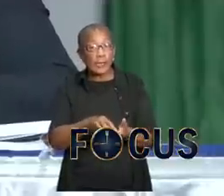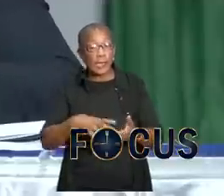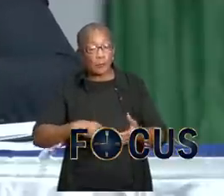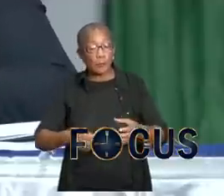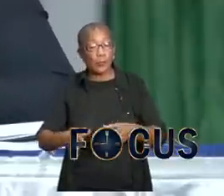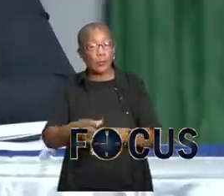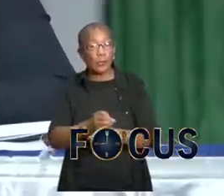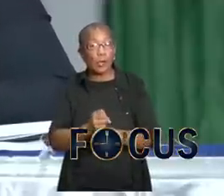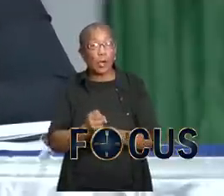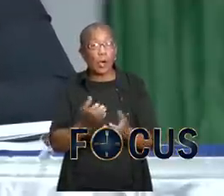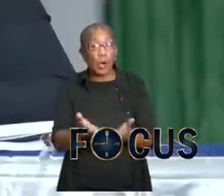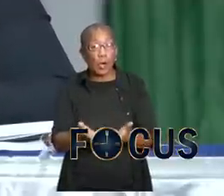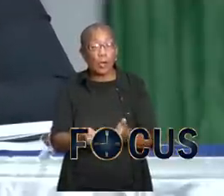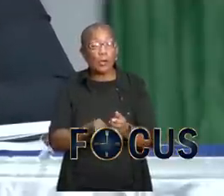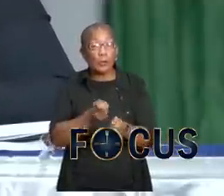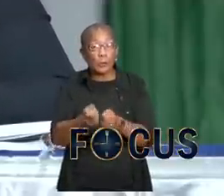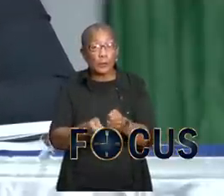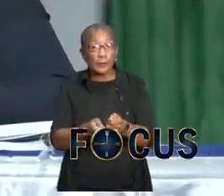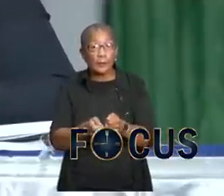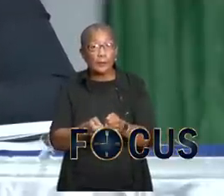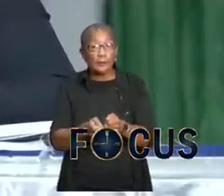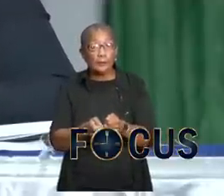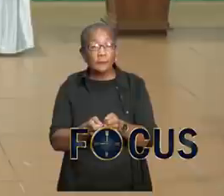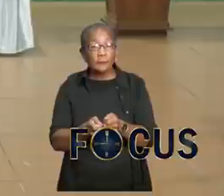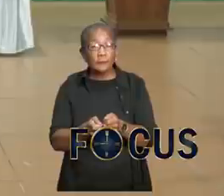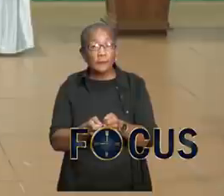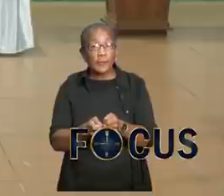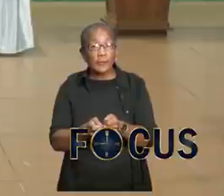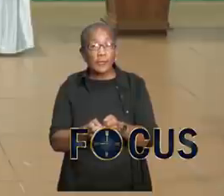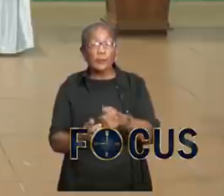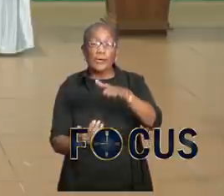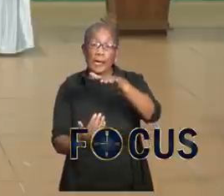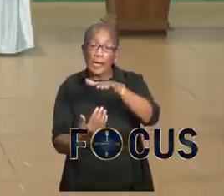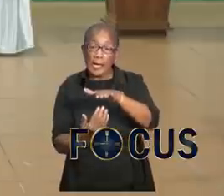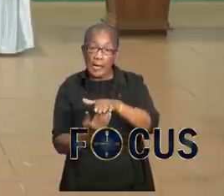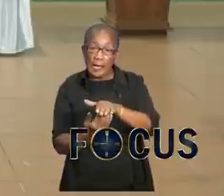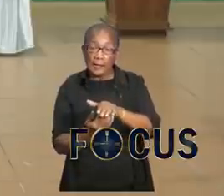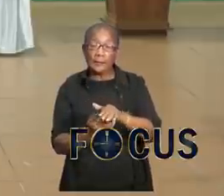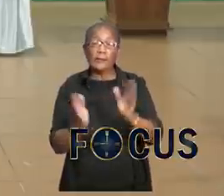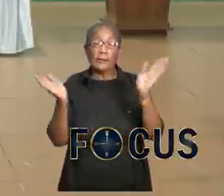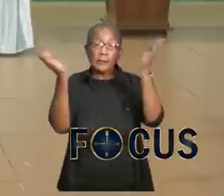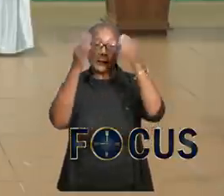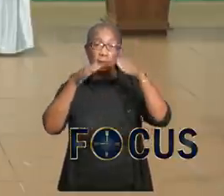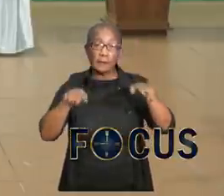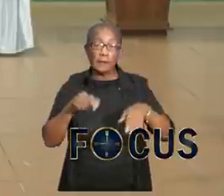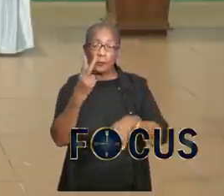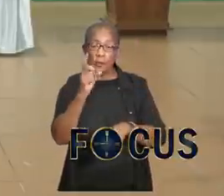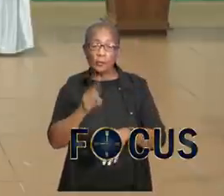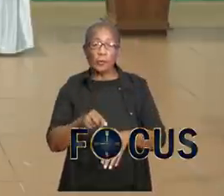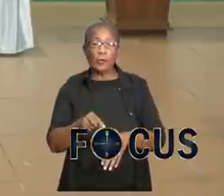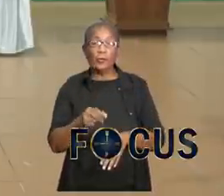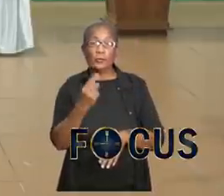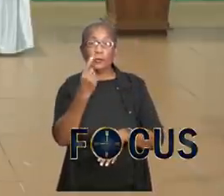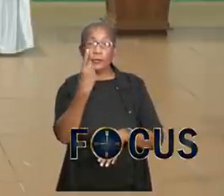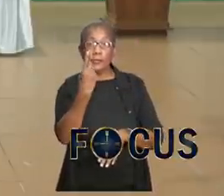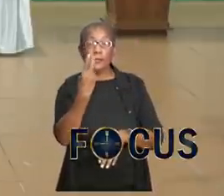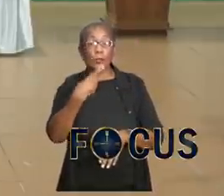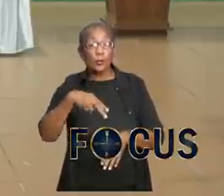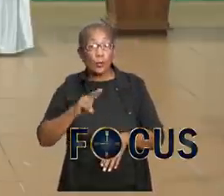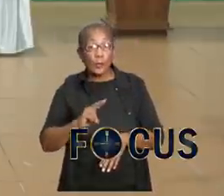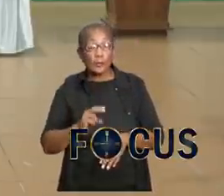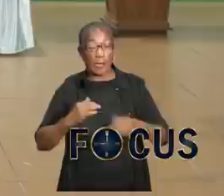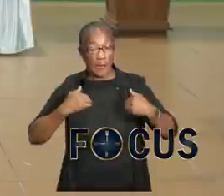gezorgd dat nog steeds richting eind december 2021 de mensen die in aanmerking moeten komen